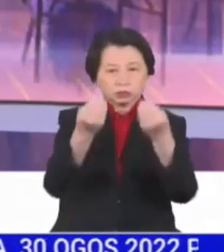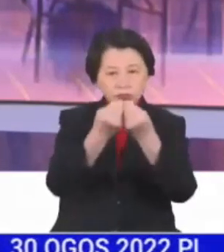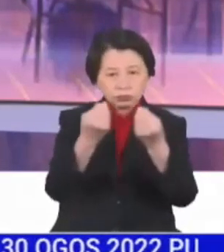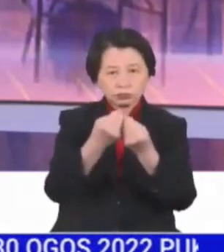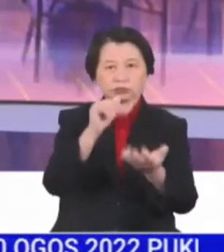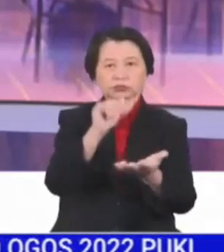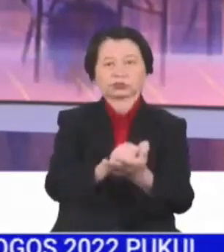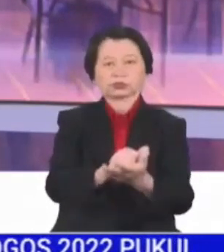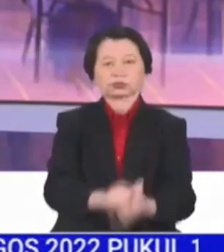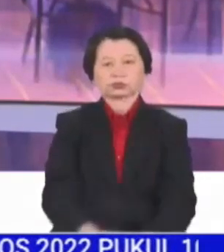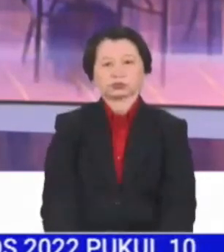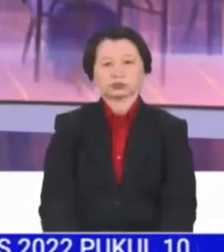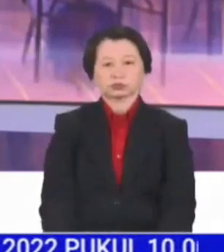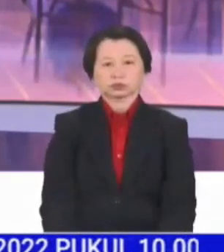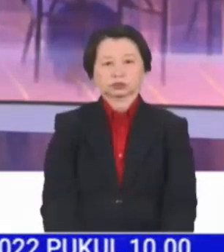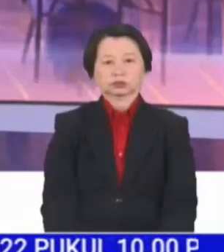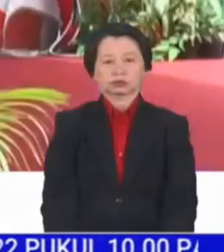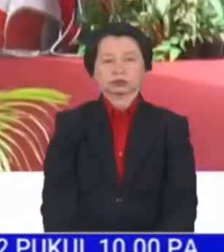itu.